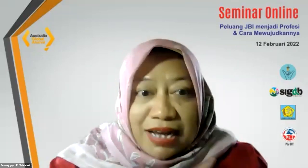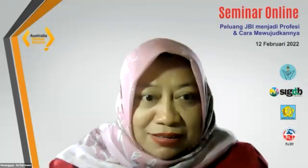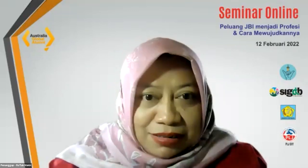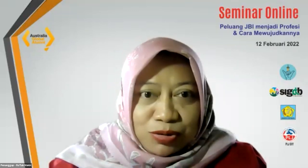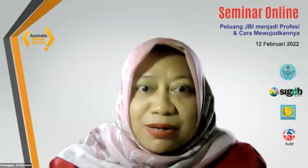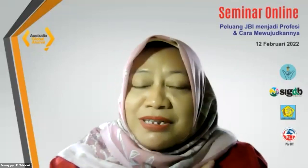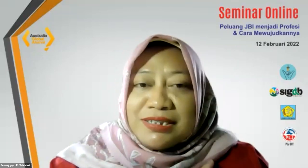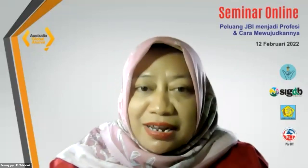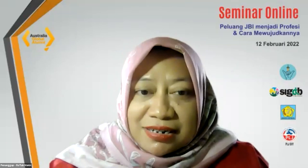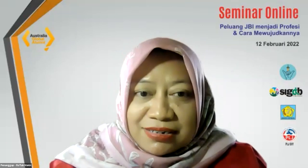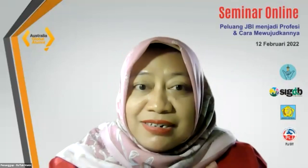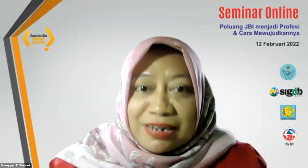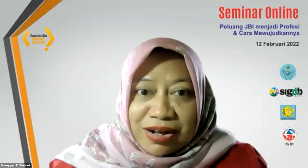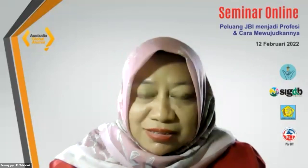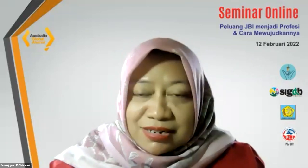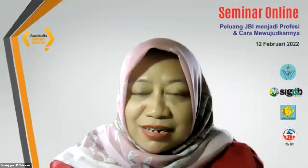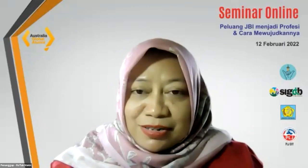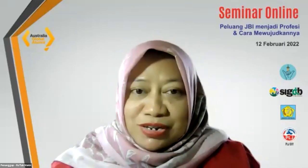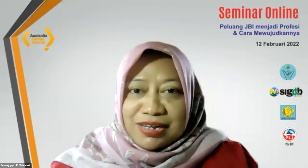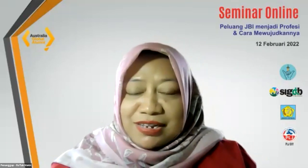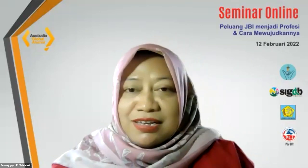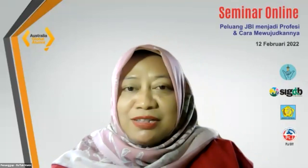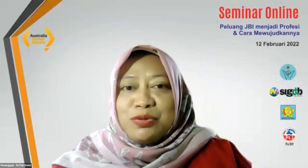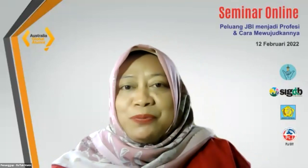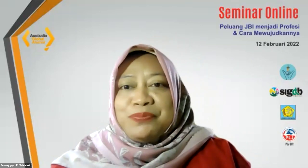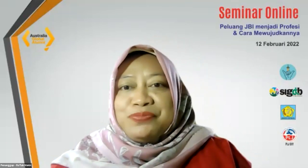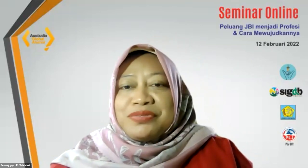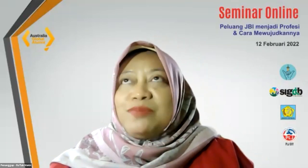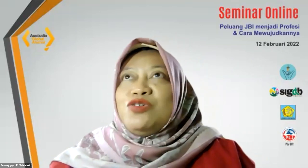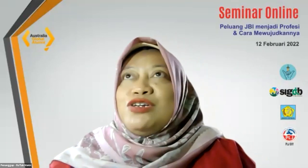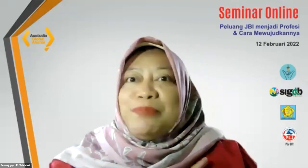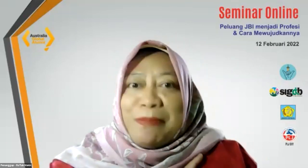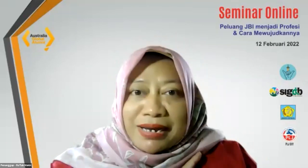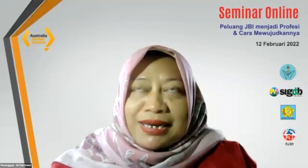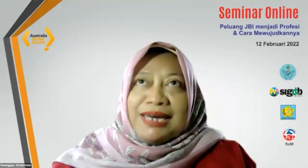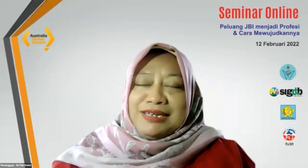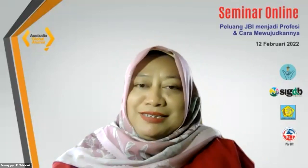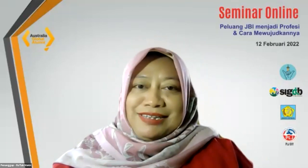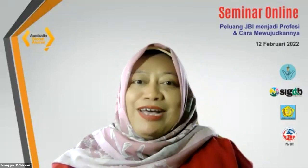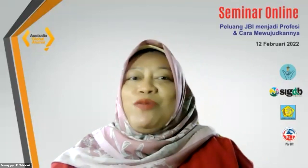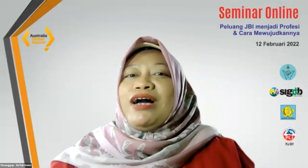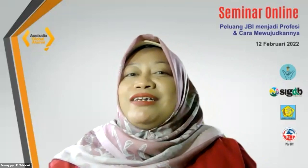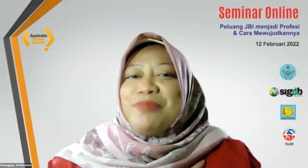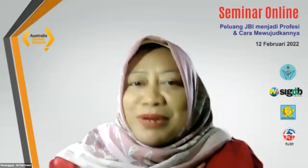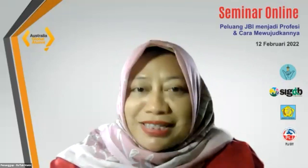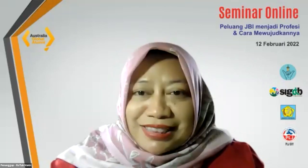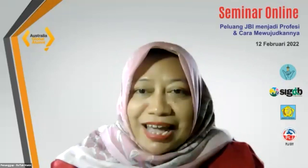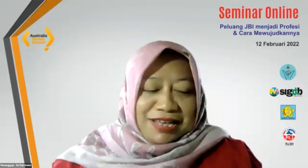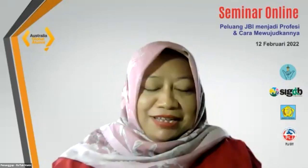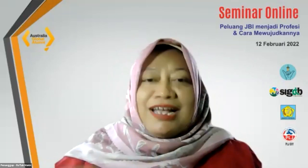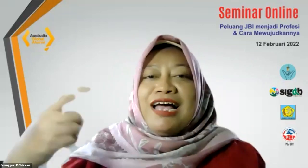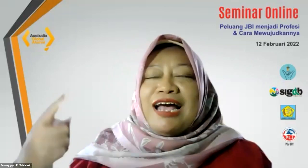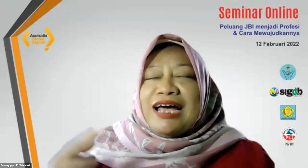disabilitas tentu disabilities tadi sendfile terserah satunya diantaranya itu kemudian pemakai wakil dari